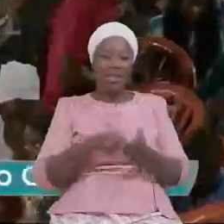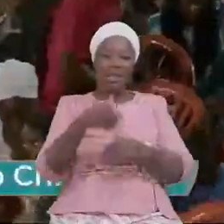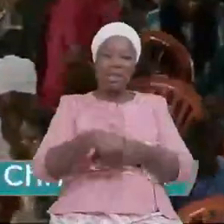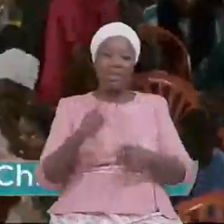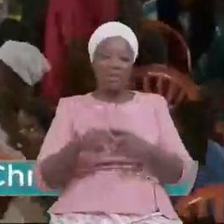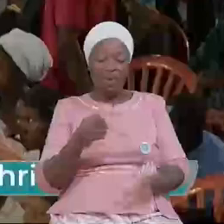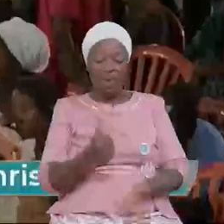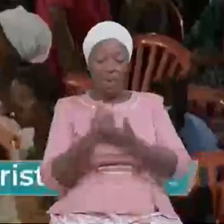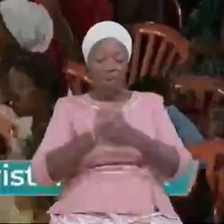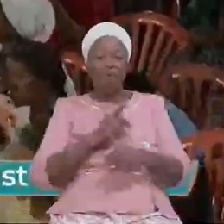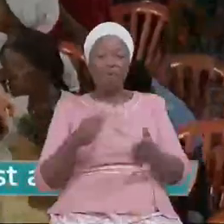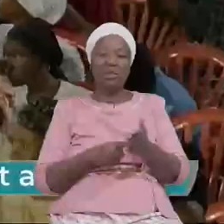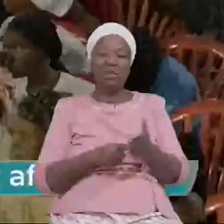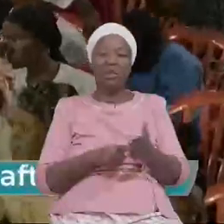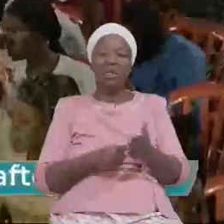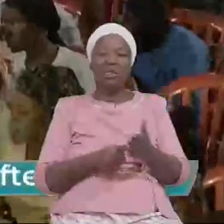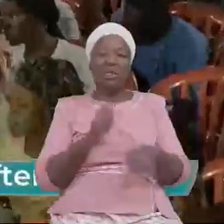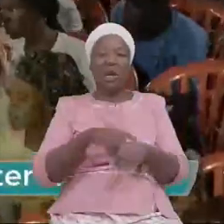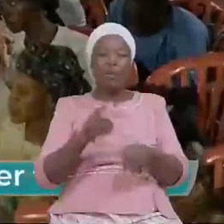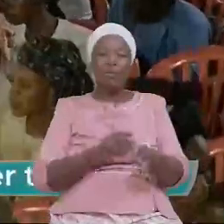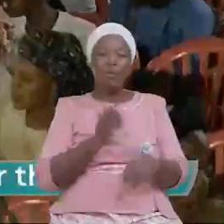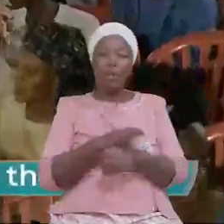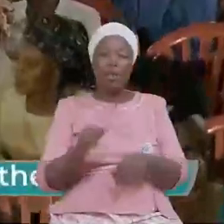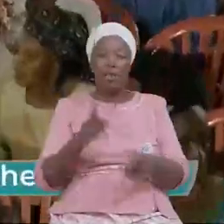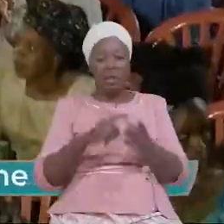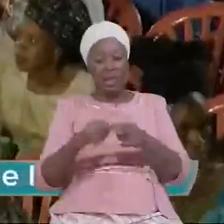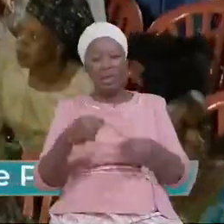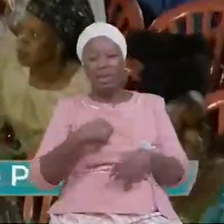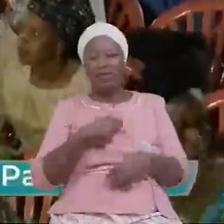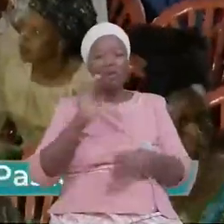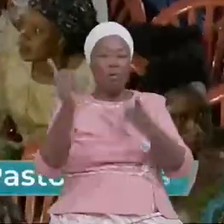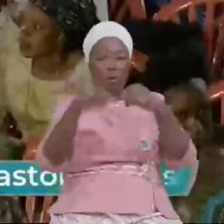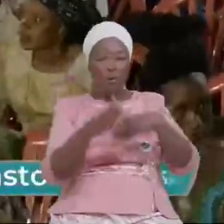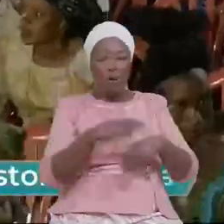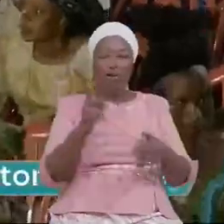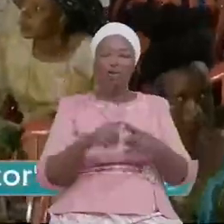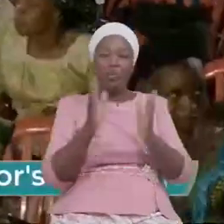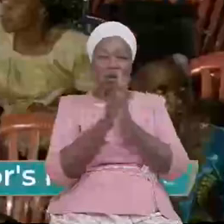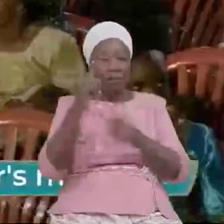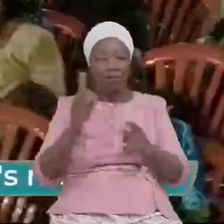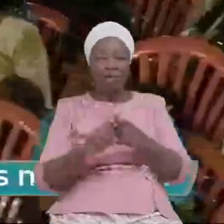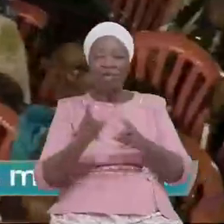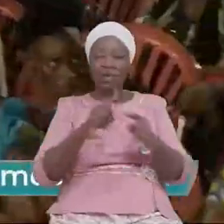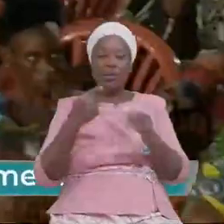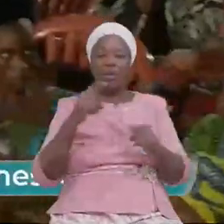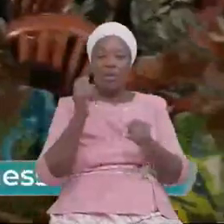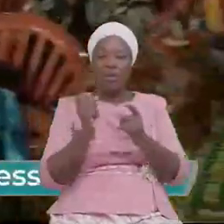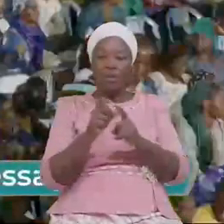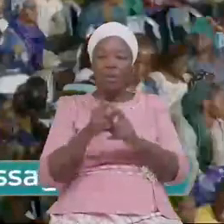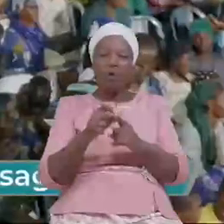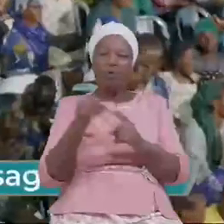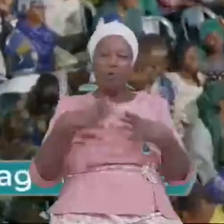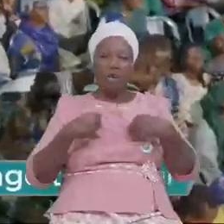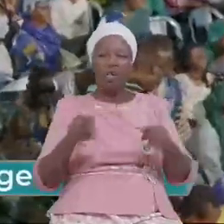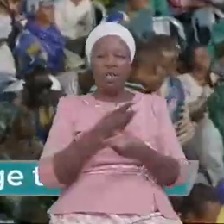Alors le pasteur modérateur va prendre la relève pour diriger la session de conseil et